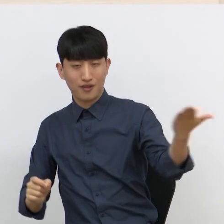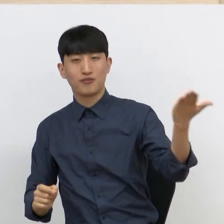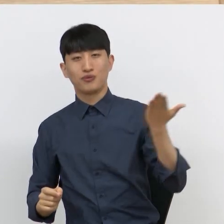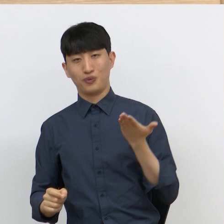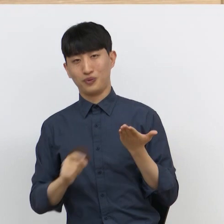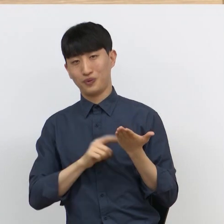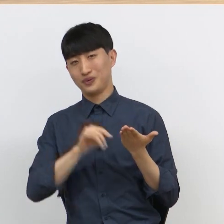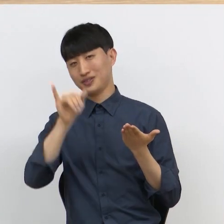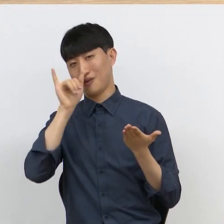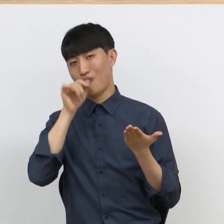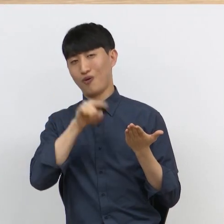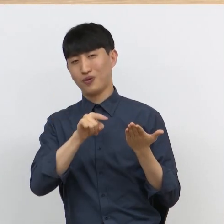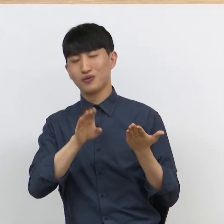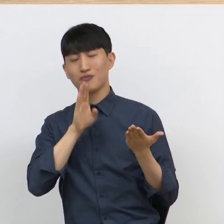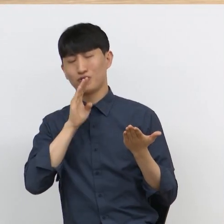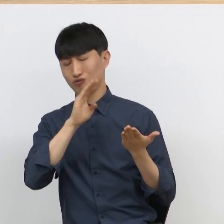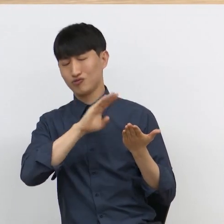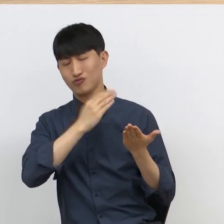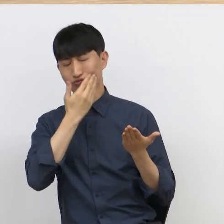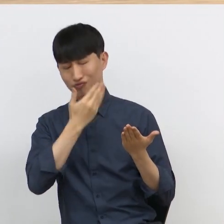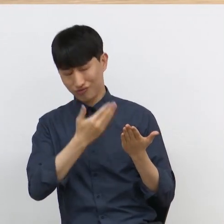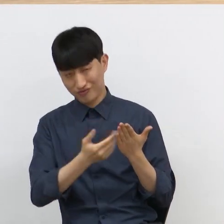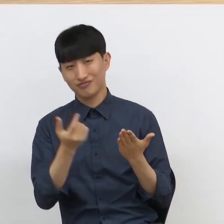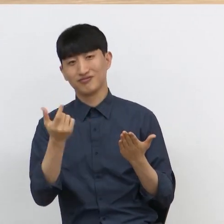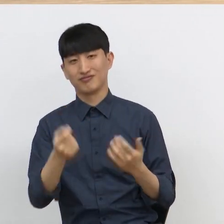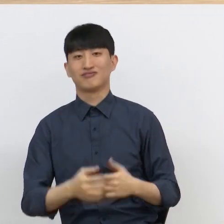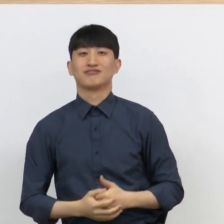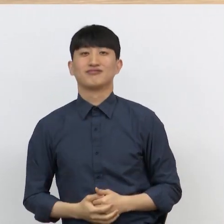경우는 되게 중요하죠.